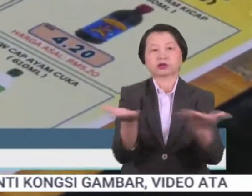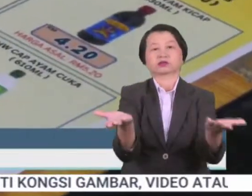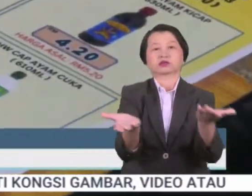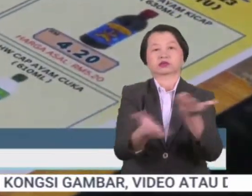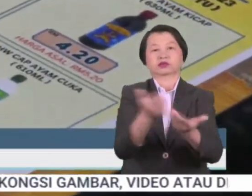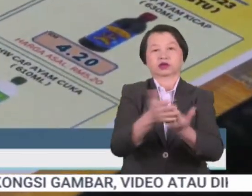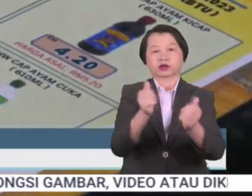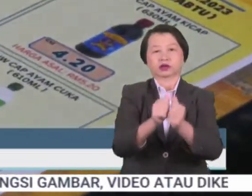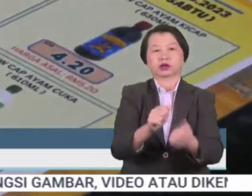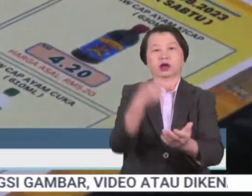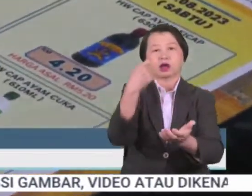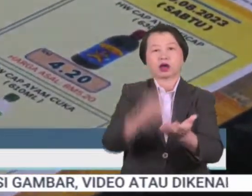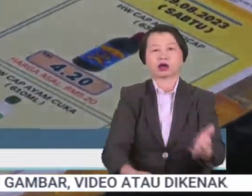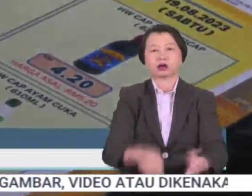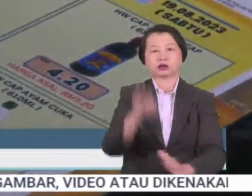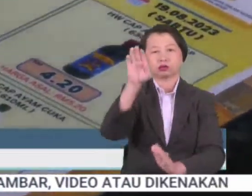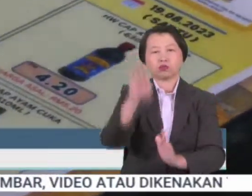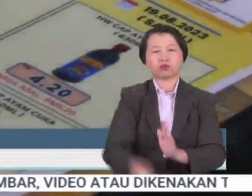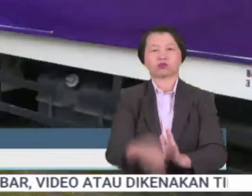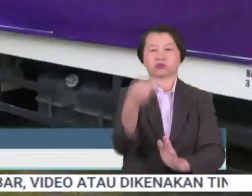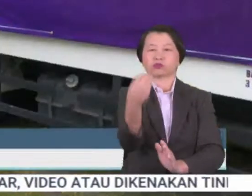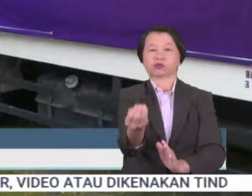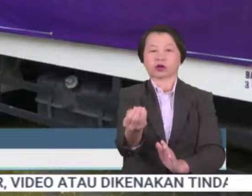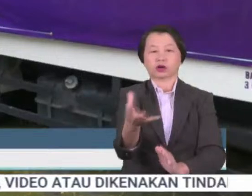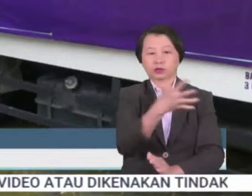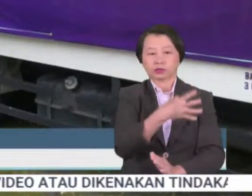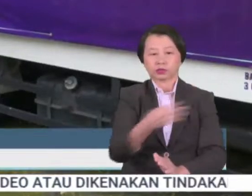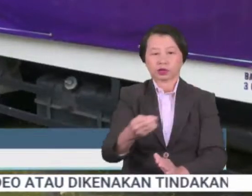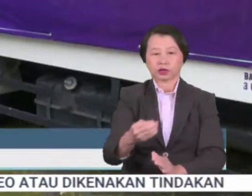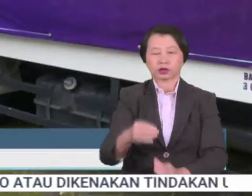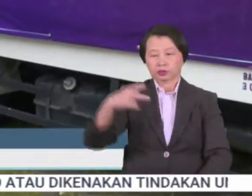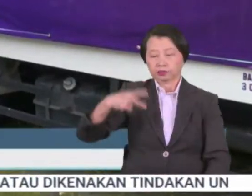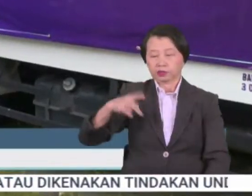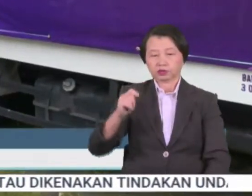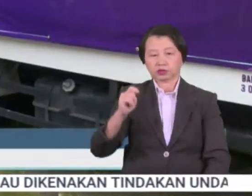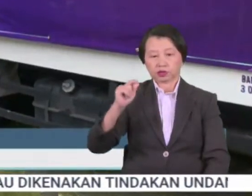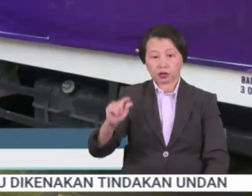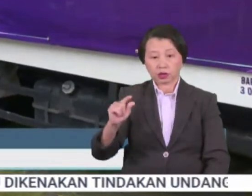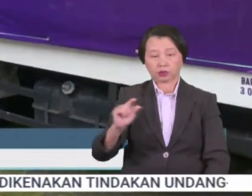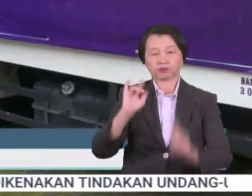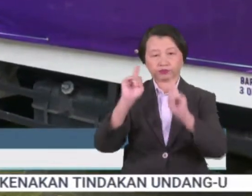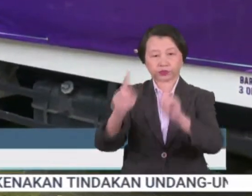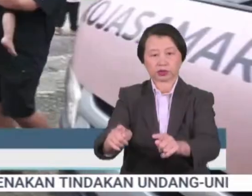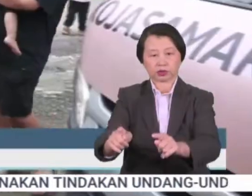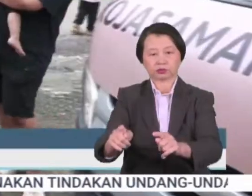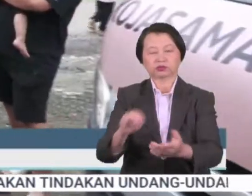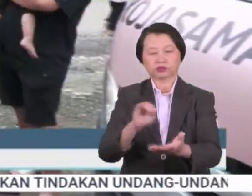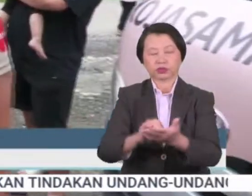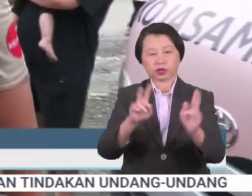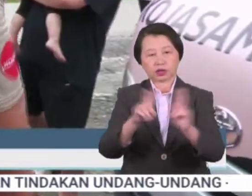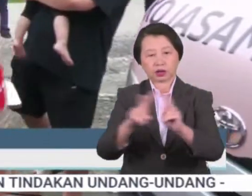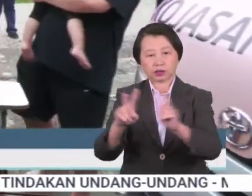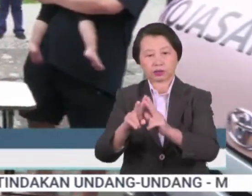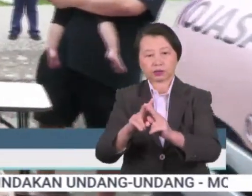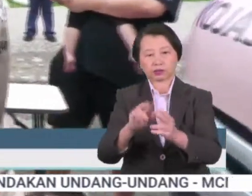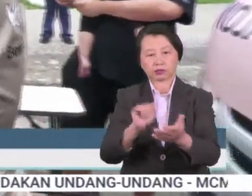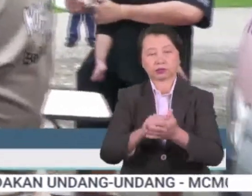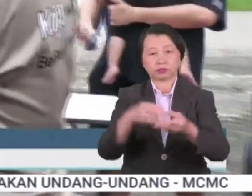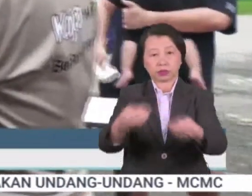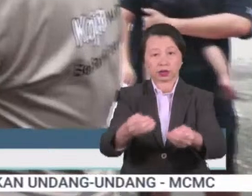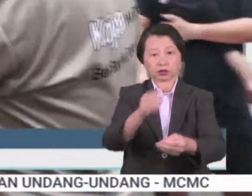harian dengan harga yang lebih rendah sementara itu pjr bergerak bagi kawasan dun inanam di kampung kionom yang